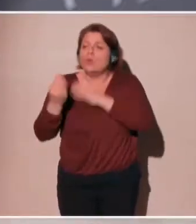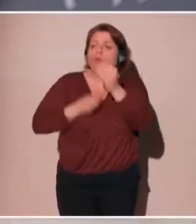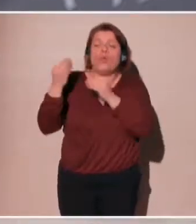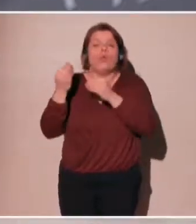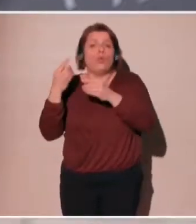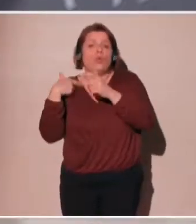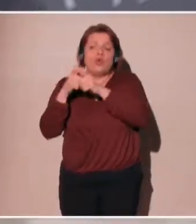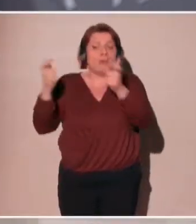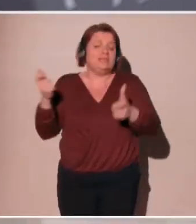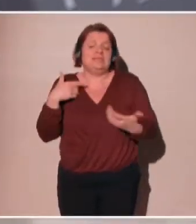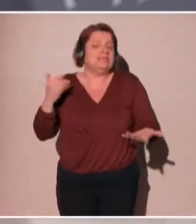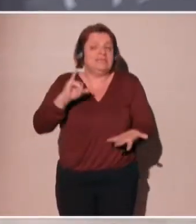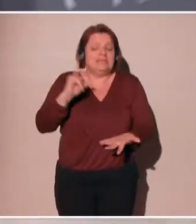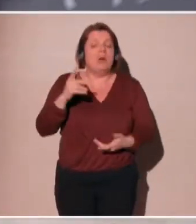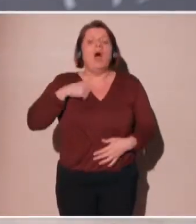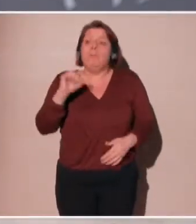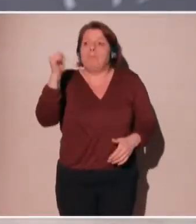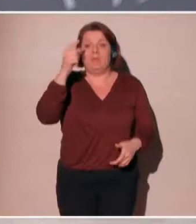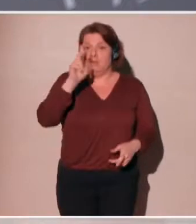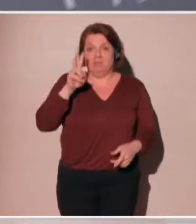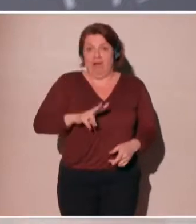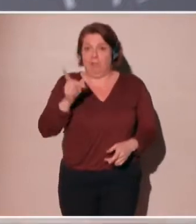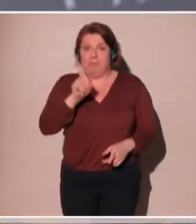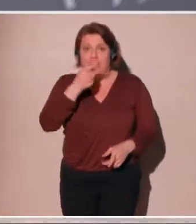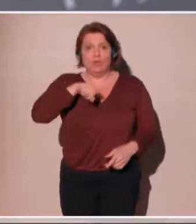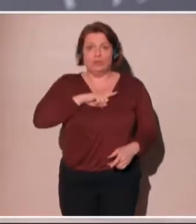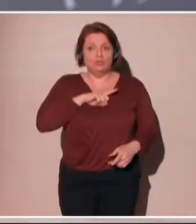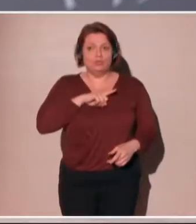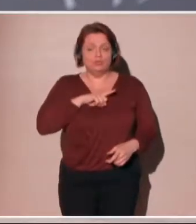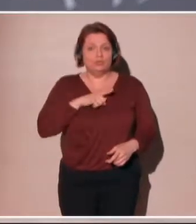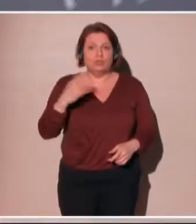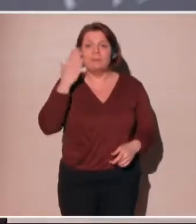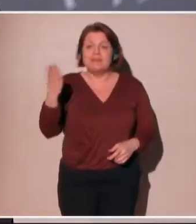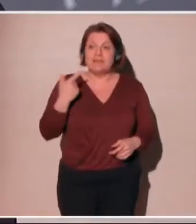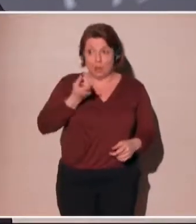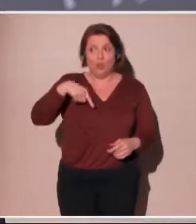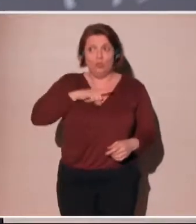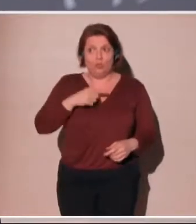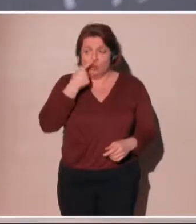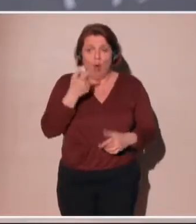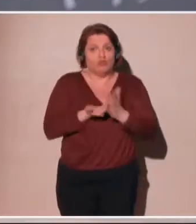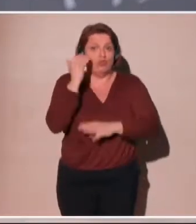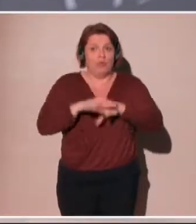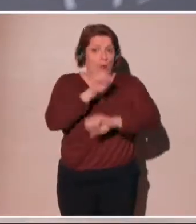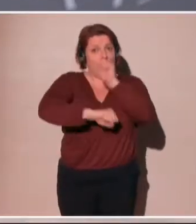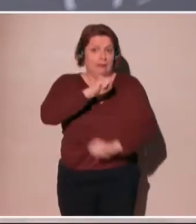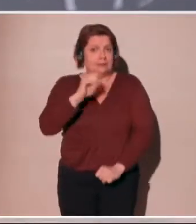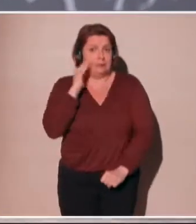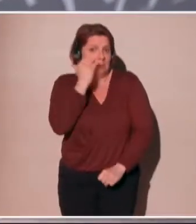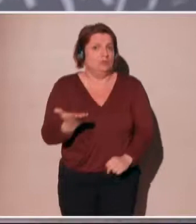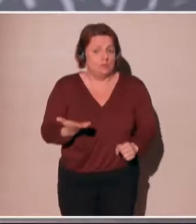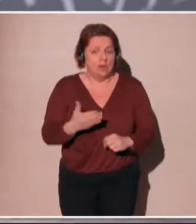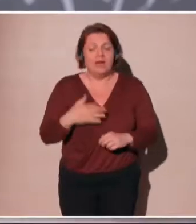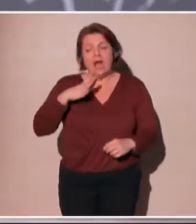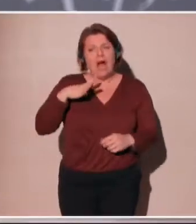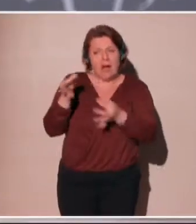Pour le moment, c'est pas nous. C'est pas nous, sinon on n'aurait pas organisé cette journée. Il y a des pays comme